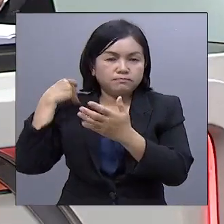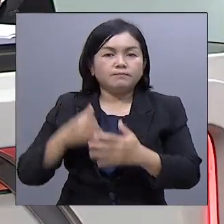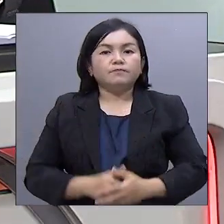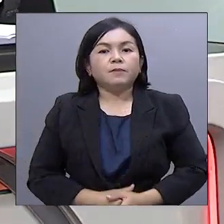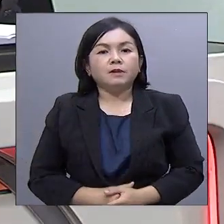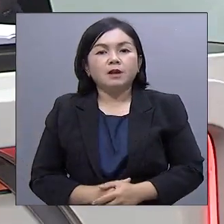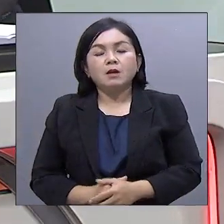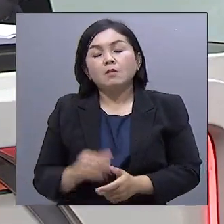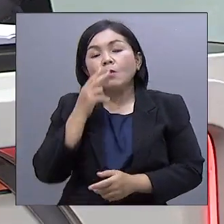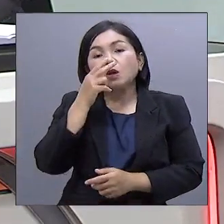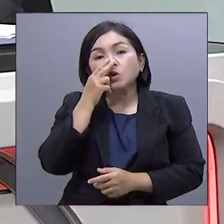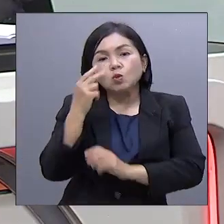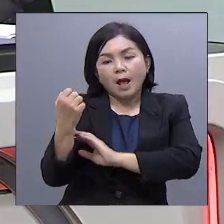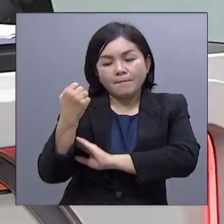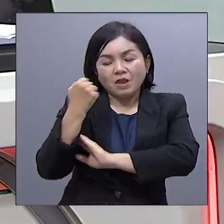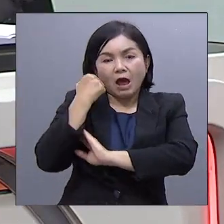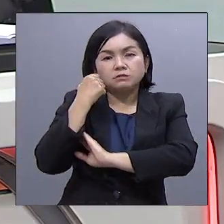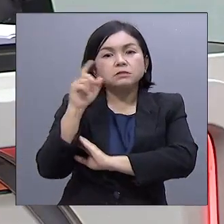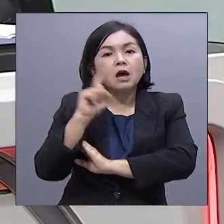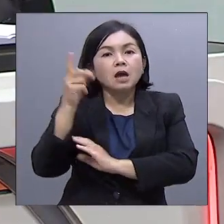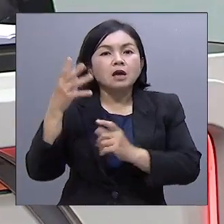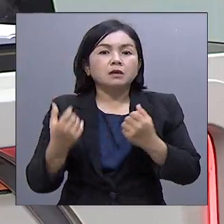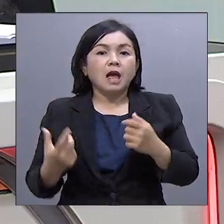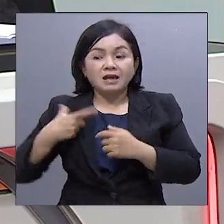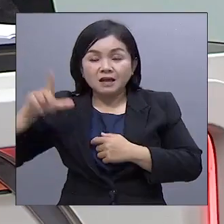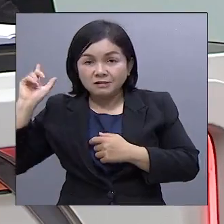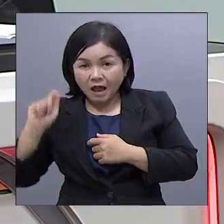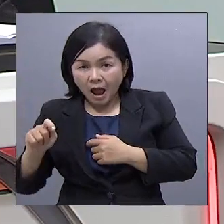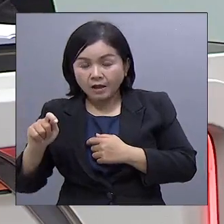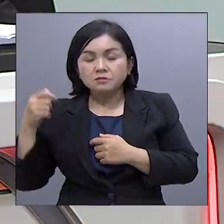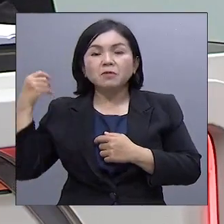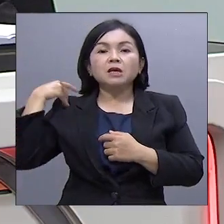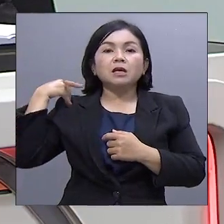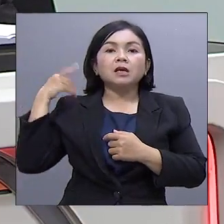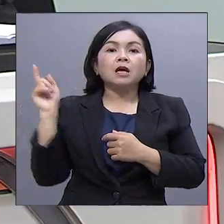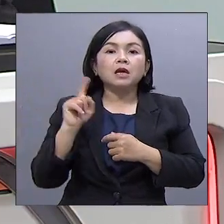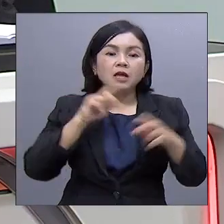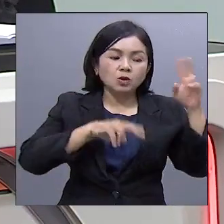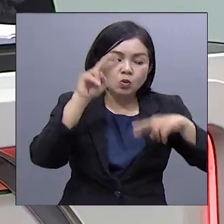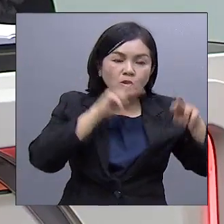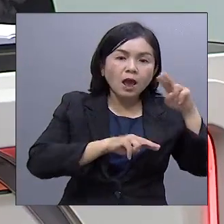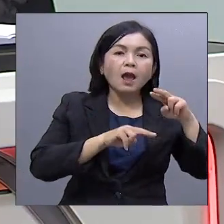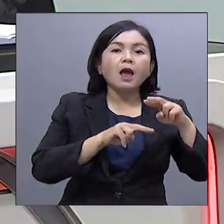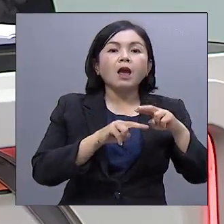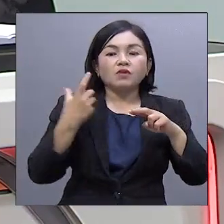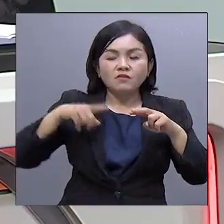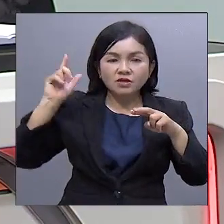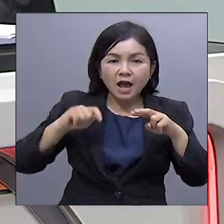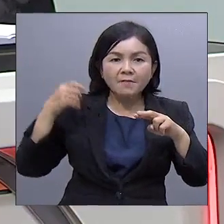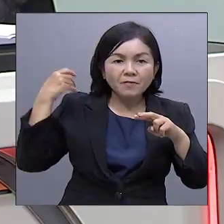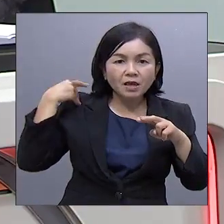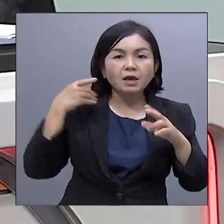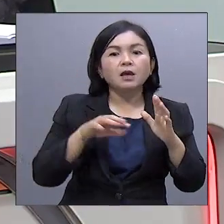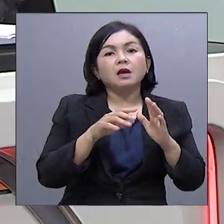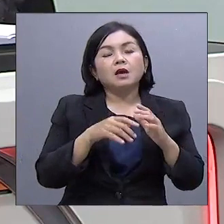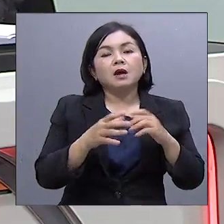เป็นหลักการอำนาจอธิปไตยที่จะต้องถ่วงดุลกัน 3ฝ่ายนะคะไม่ว่าจะเป็นบริหารนิติบัญญัติหรือว่าตุลาการแต่พอ